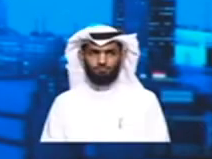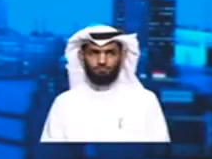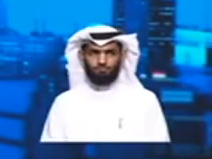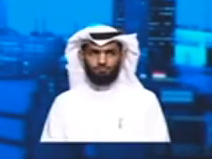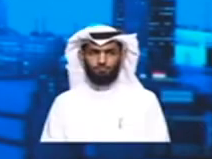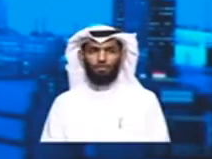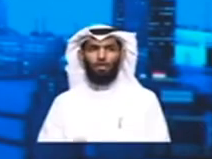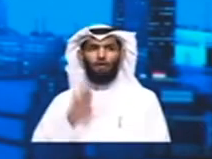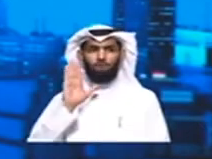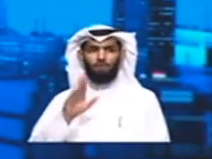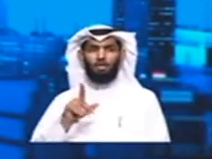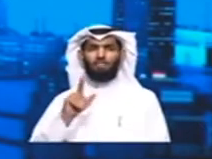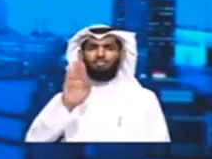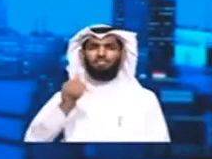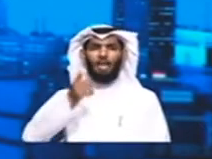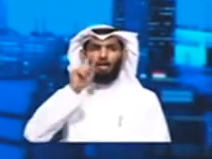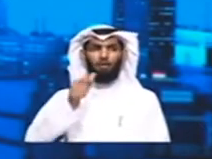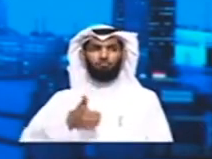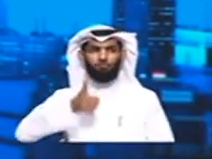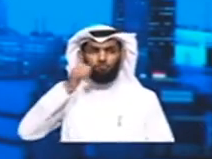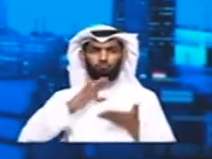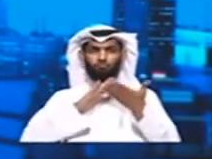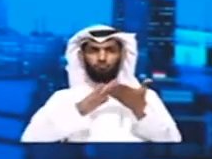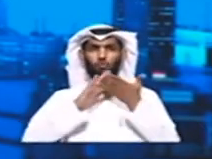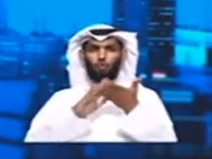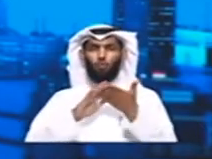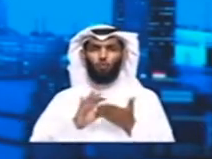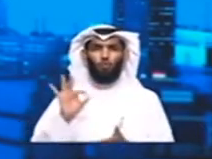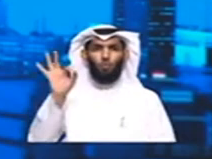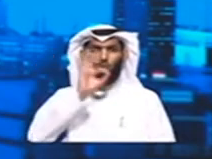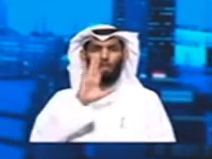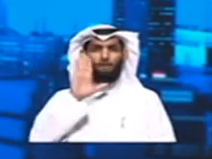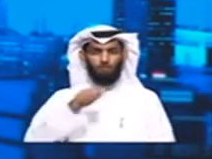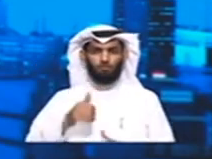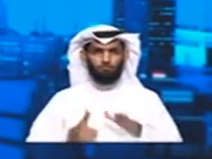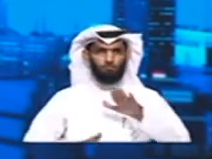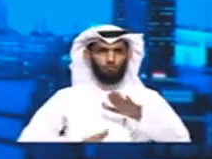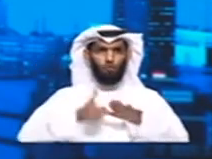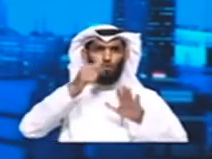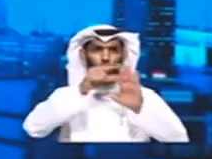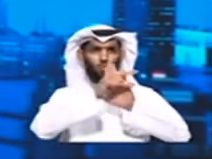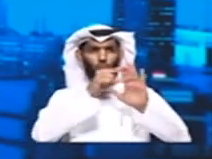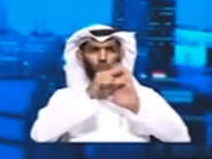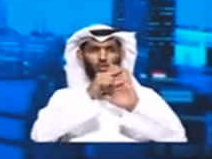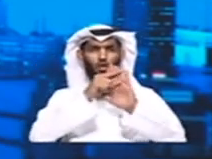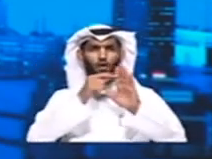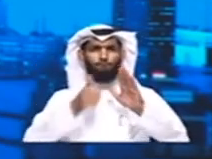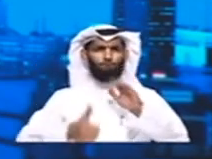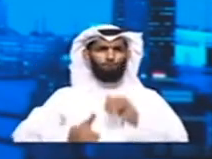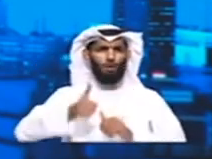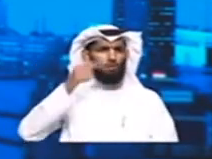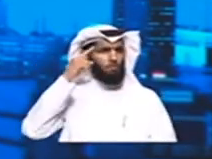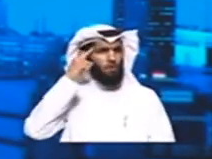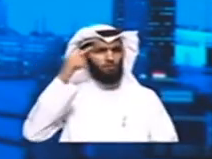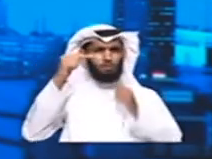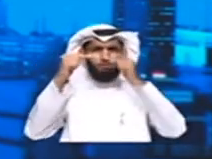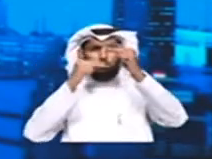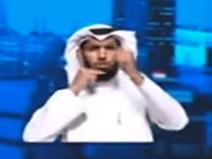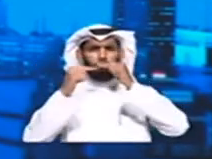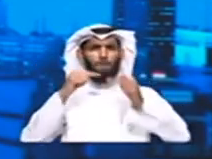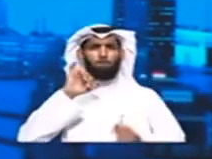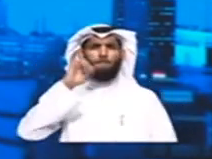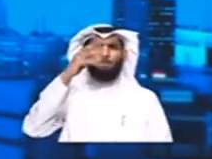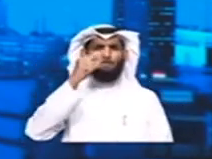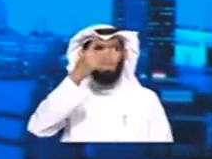ومن إنجاز سارة الحوال لإنجاز وطني آخر سطر من الفخر عنوان، إنه إنجاز الشاعر محمد العجمي الحائز